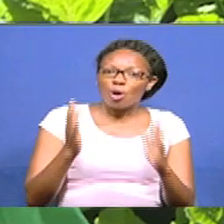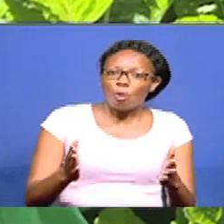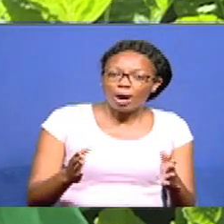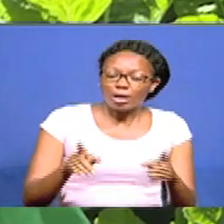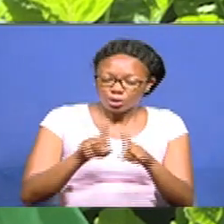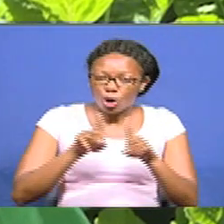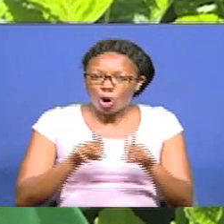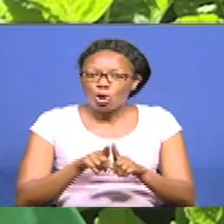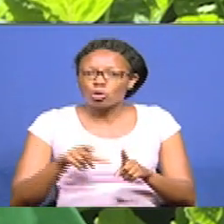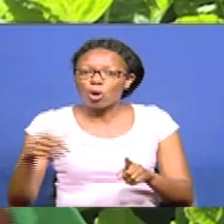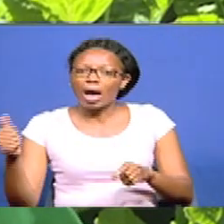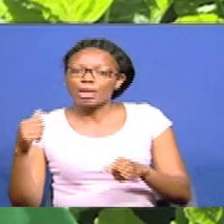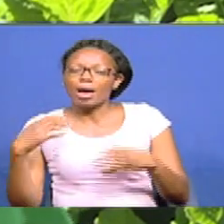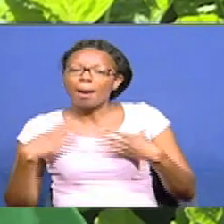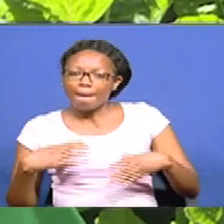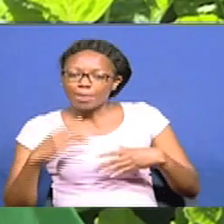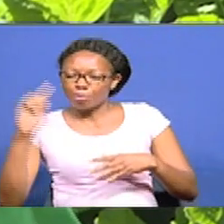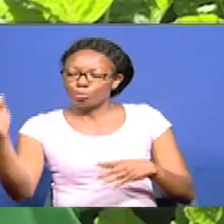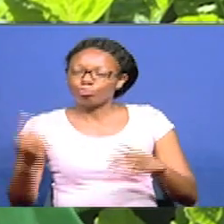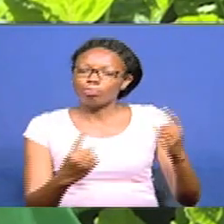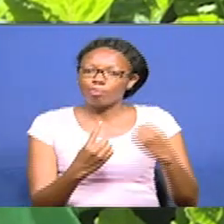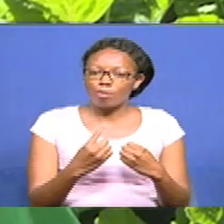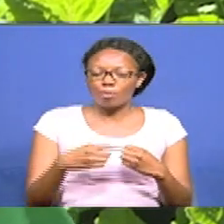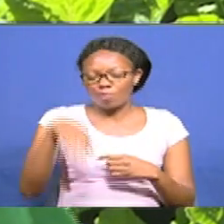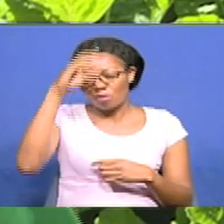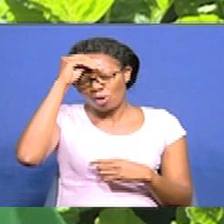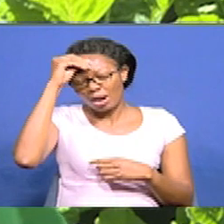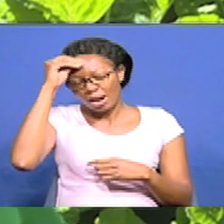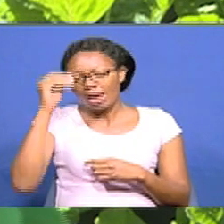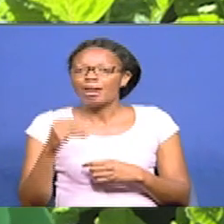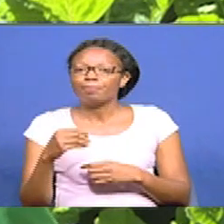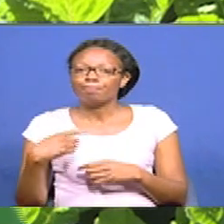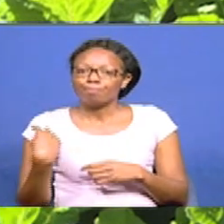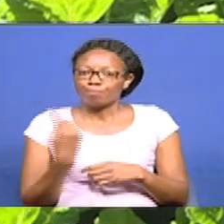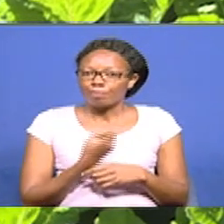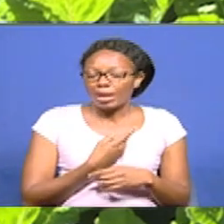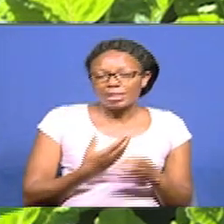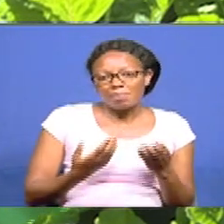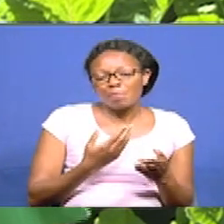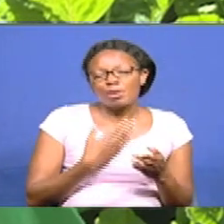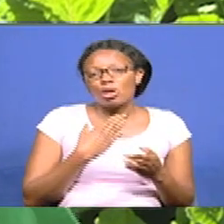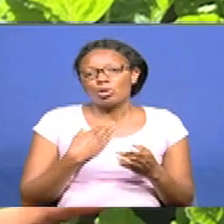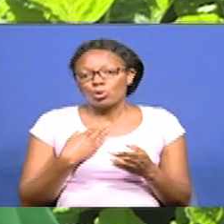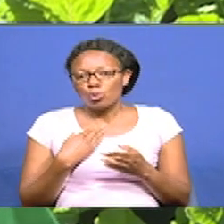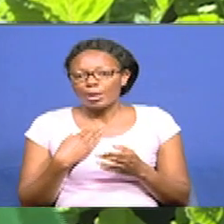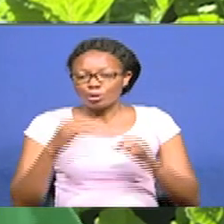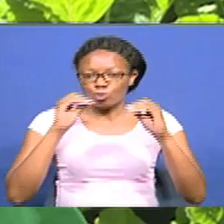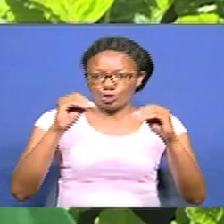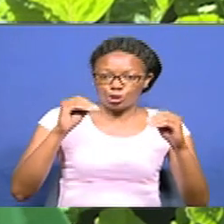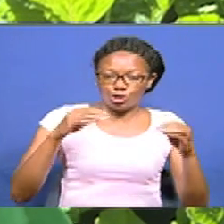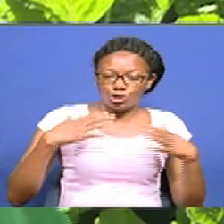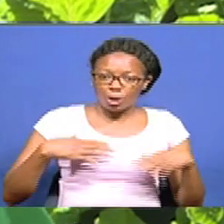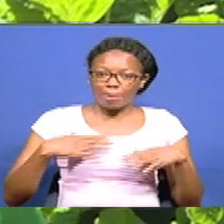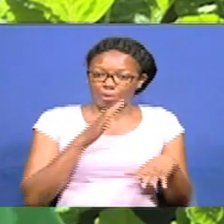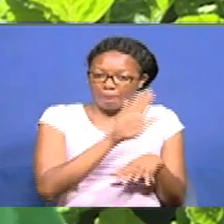huwa tunafanya trainings. Hii ni vile mkulima anaweza leta watu wake wa mikono ama yeye mwenyewe